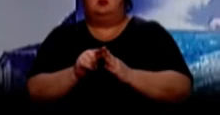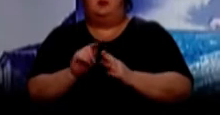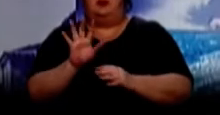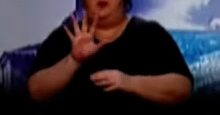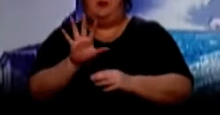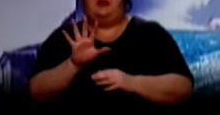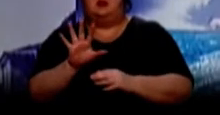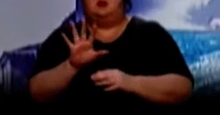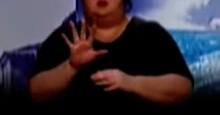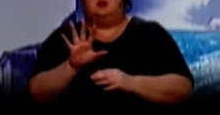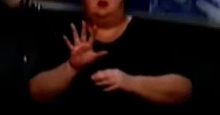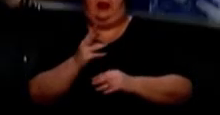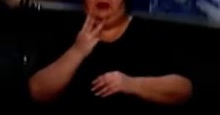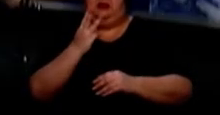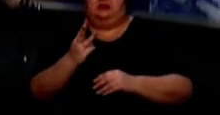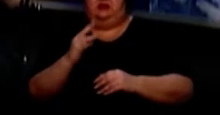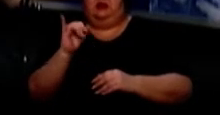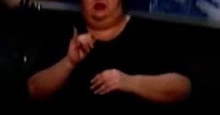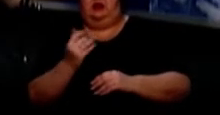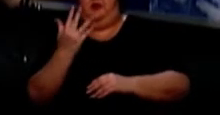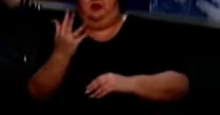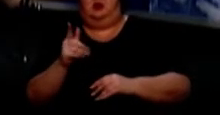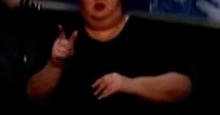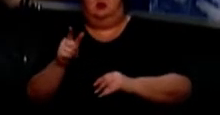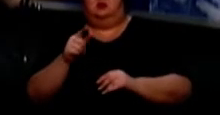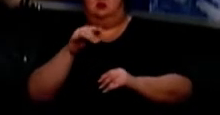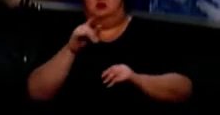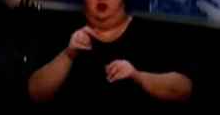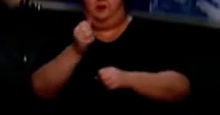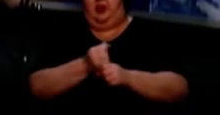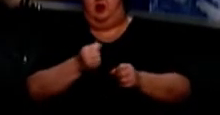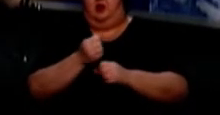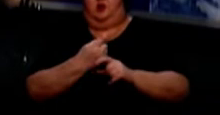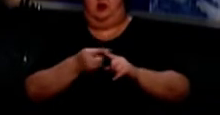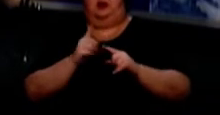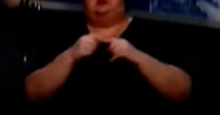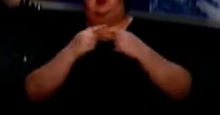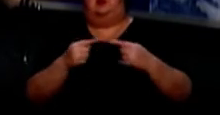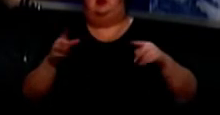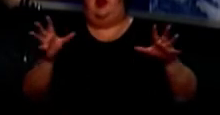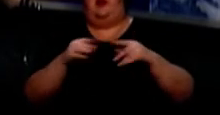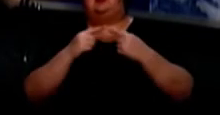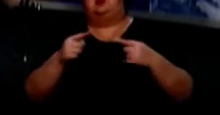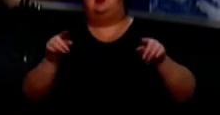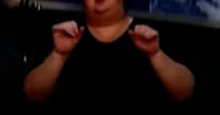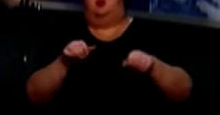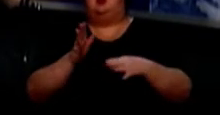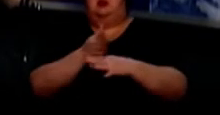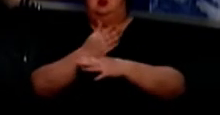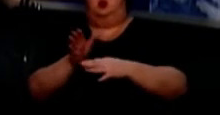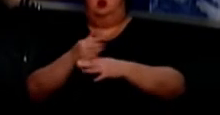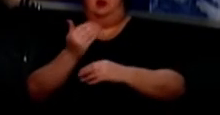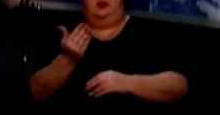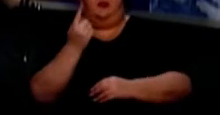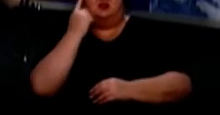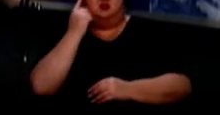п'ятіркою, та трійка і п'ятірка, це не підлягає просто переробці цей матеріал. Всі інші можна сортувати. Отже, на вашу